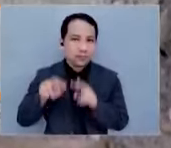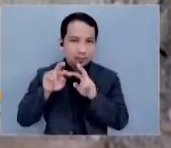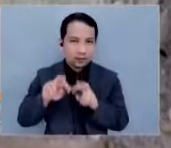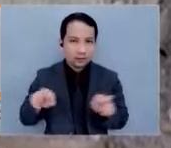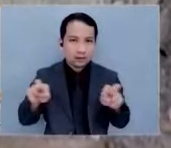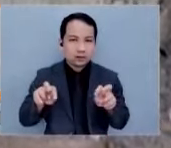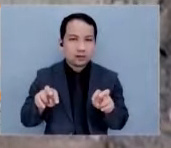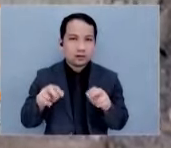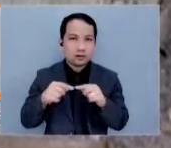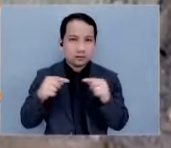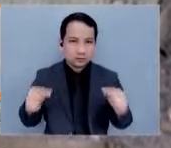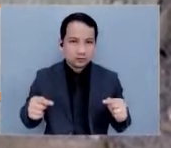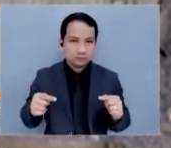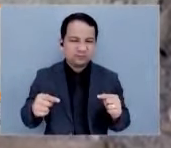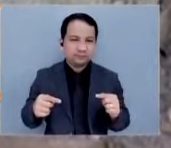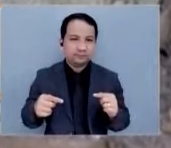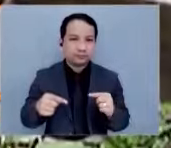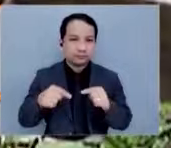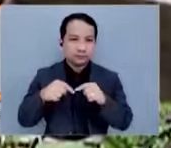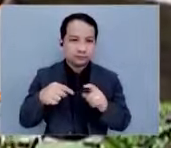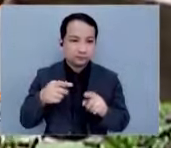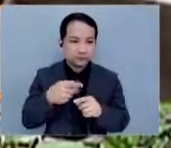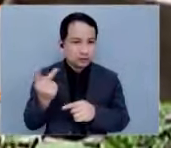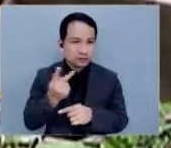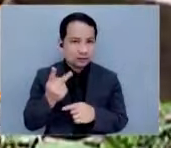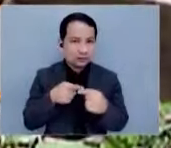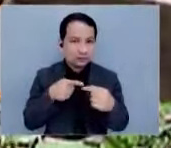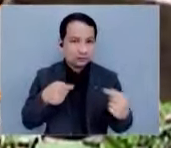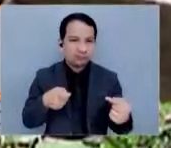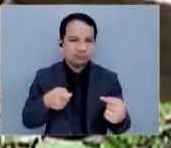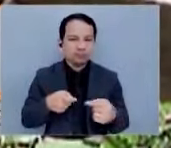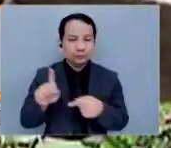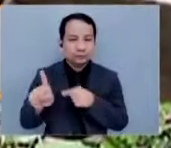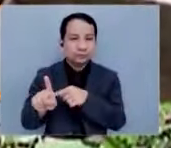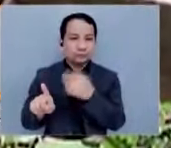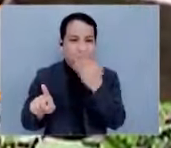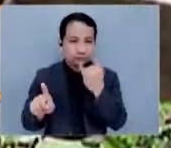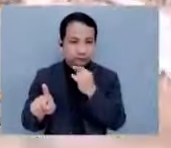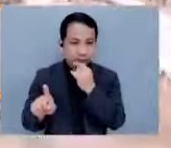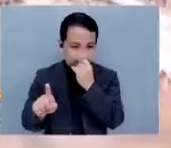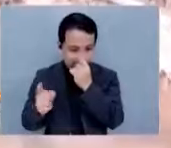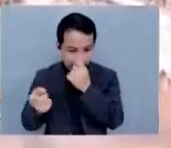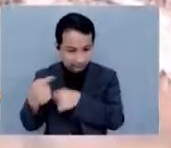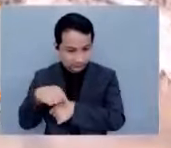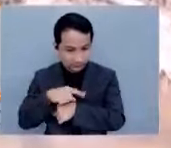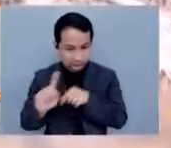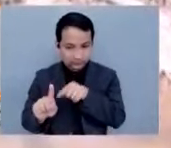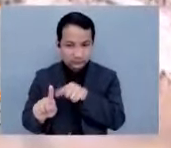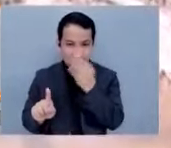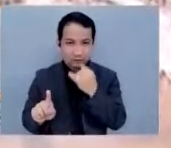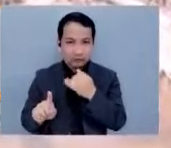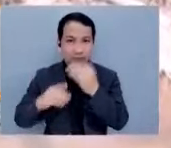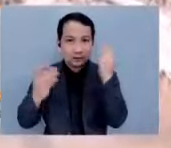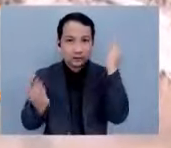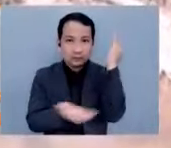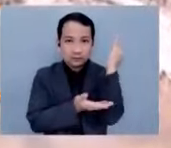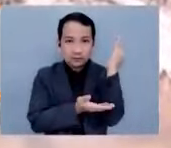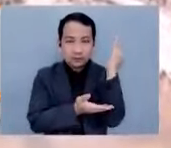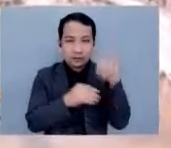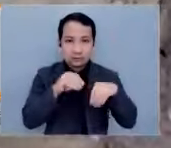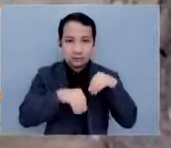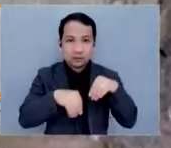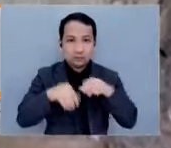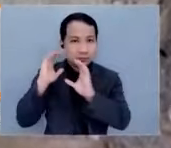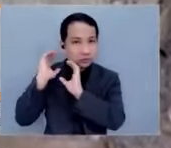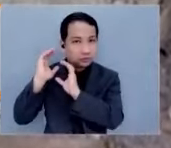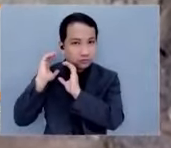alitan ang mga biktima at ang suspect. Pinagbintangan daw kasi ng mga biktima ang suspect na pumutol daw sa tanim nilang puno ng niyog